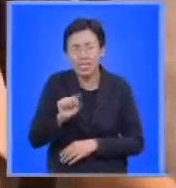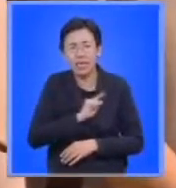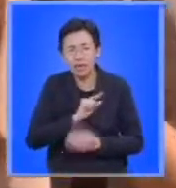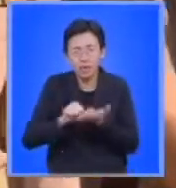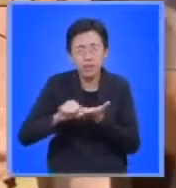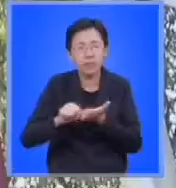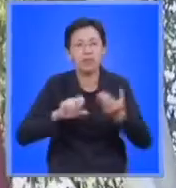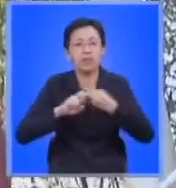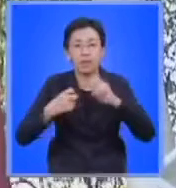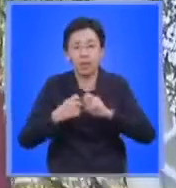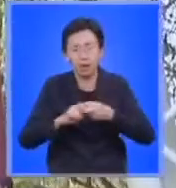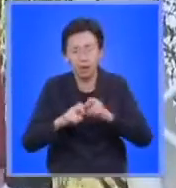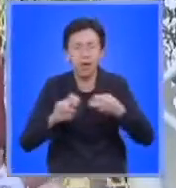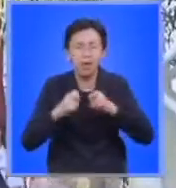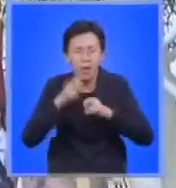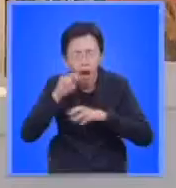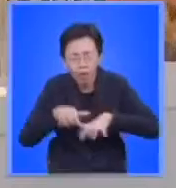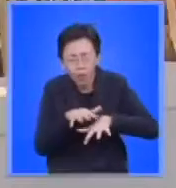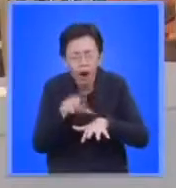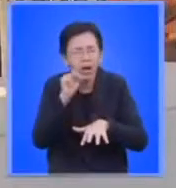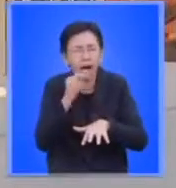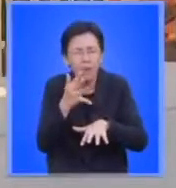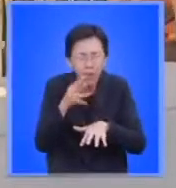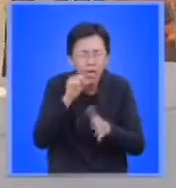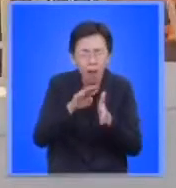แก้ไขแล้วก็บรรเทาวิกฤตภัยแล้งปี